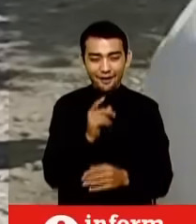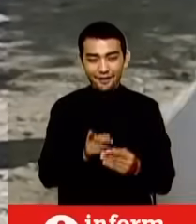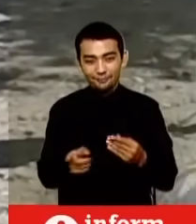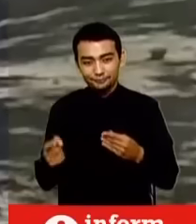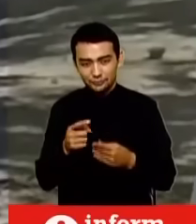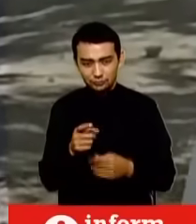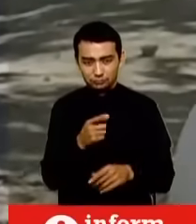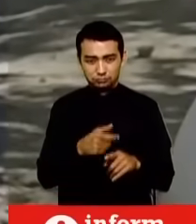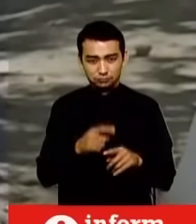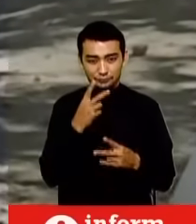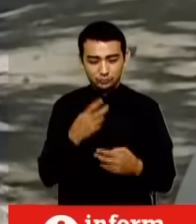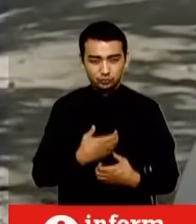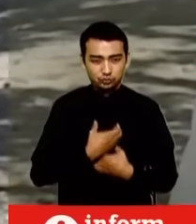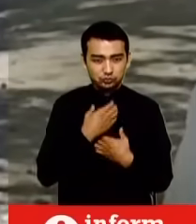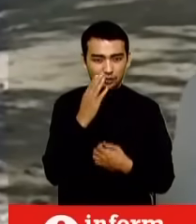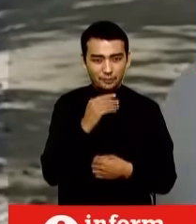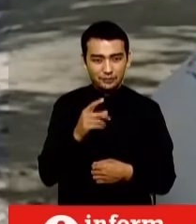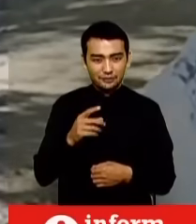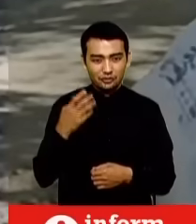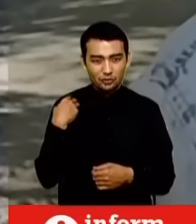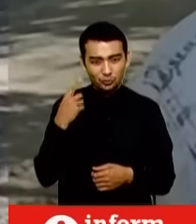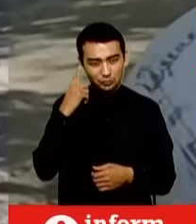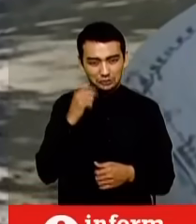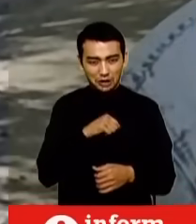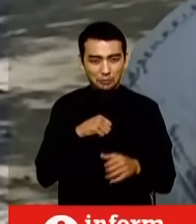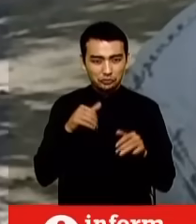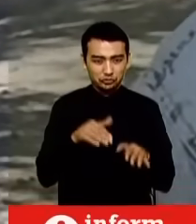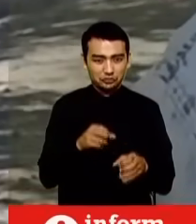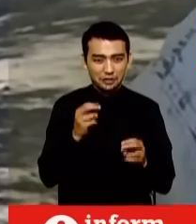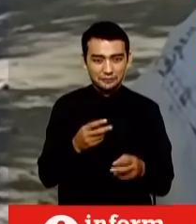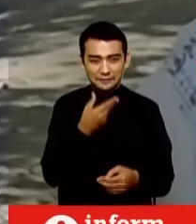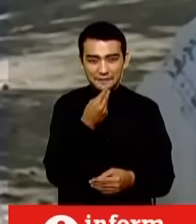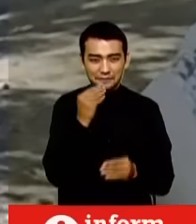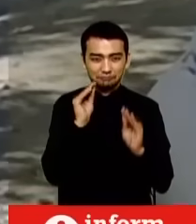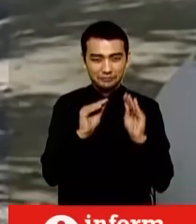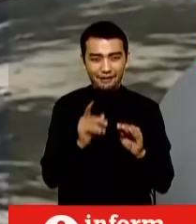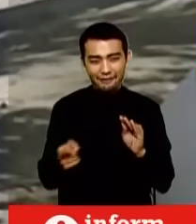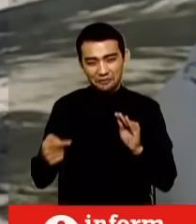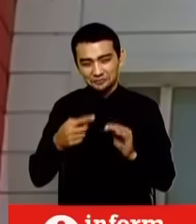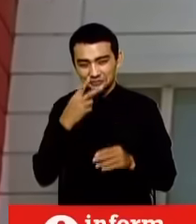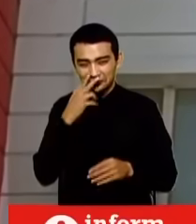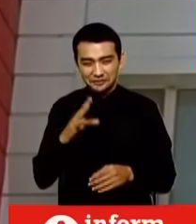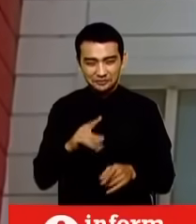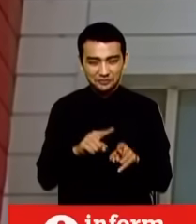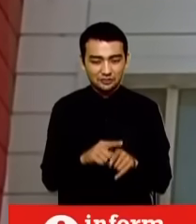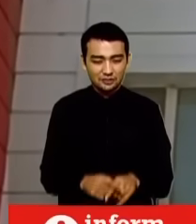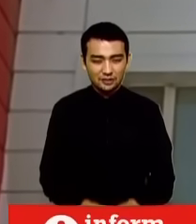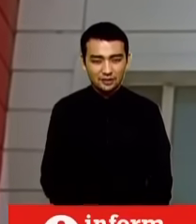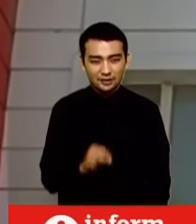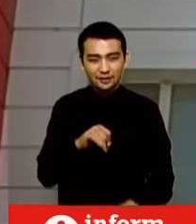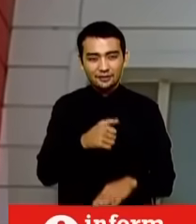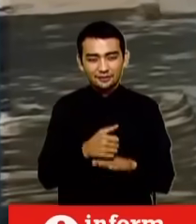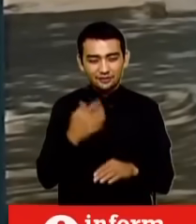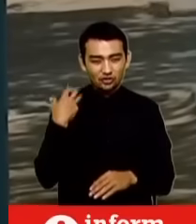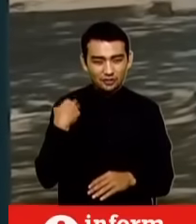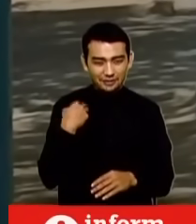шошып кетесіңдер. Оны бастардың өздері дұрыс деп шешкен шығар, солай бер жағын істейміз, ар жағын көрінбейді ғой деген шығар. Расымен қала басшылары